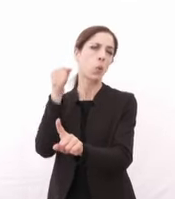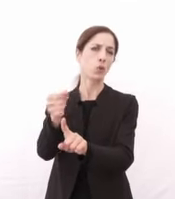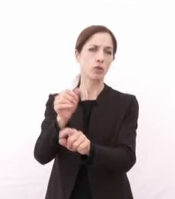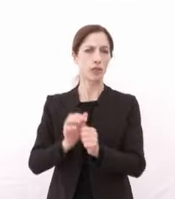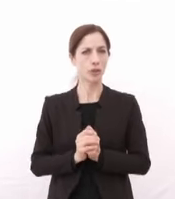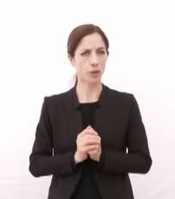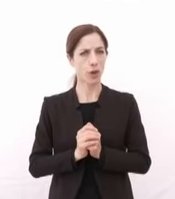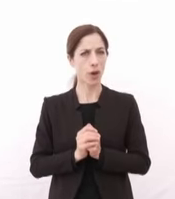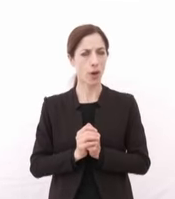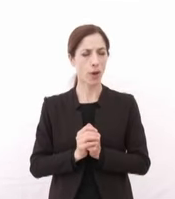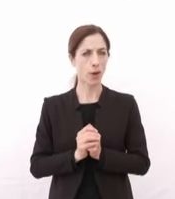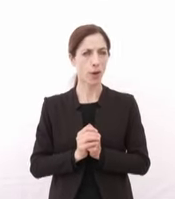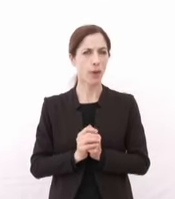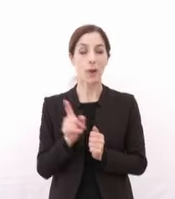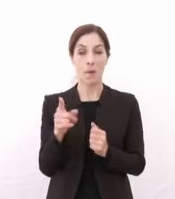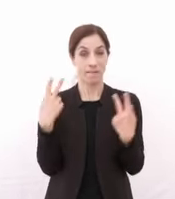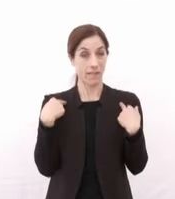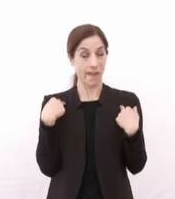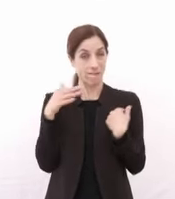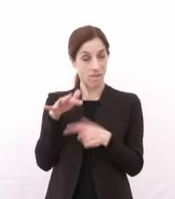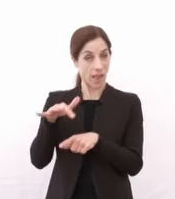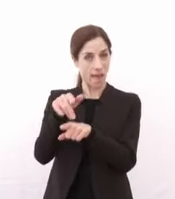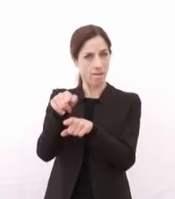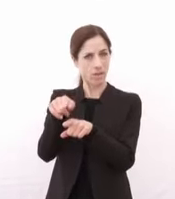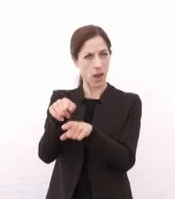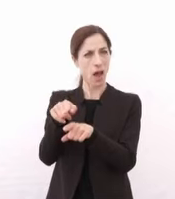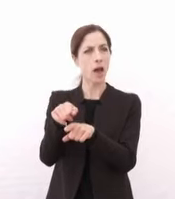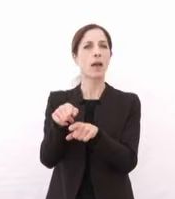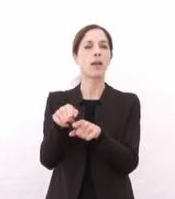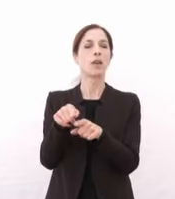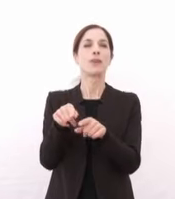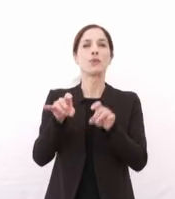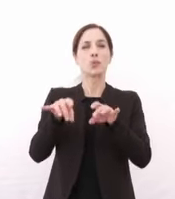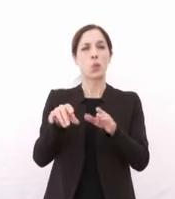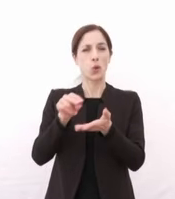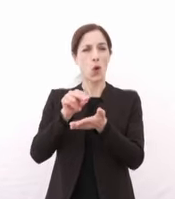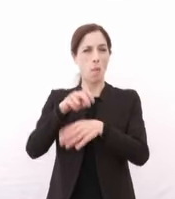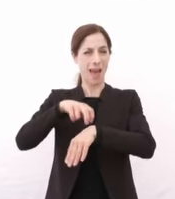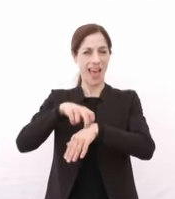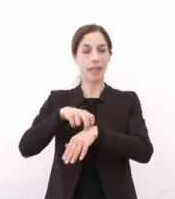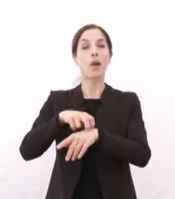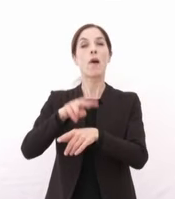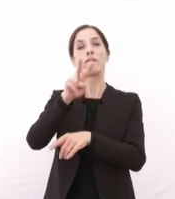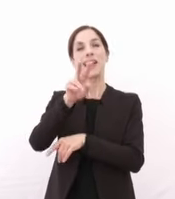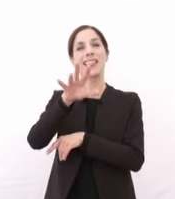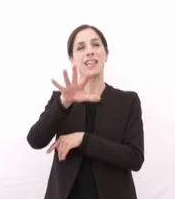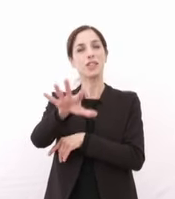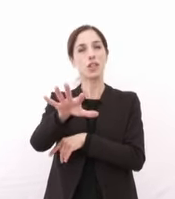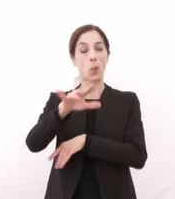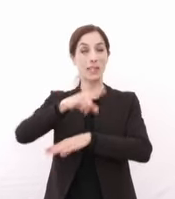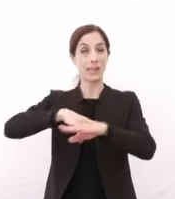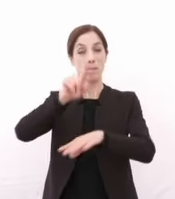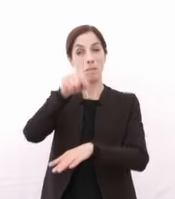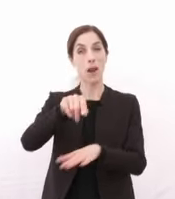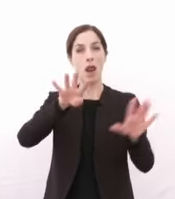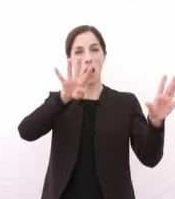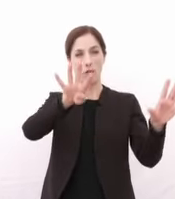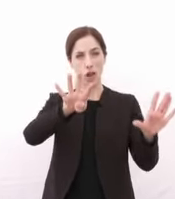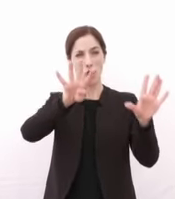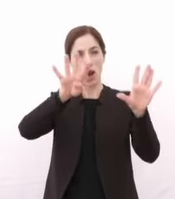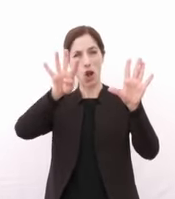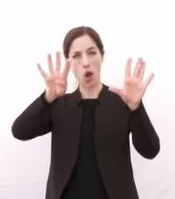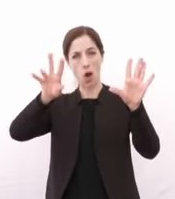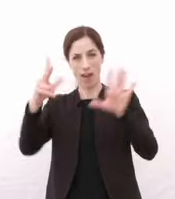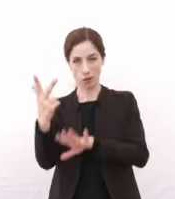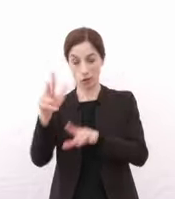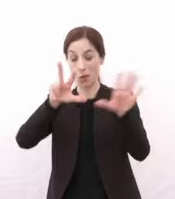proprio nel posto in cui lui viveva e in cui aveva lo studio medico il 25 di settembre del 1998. Qui in